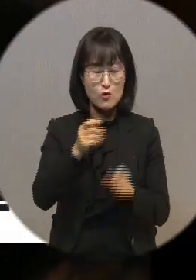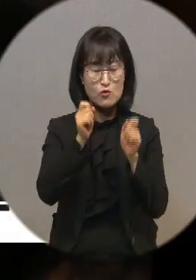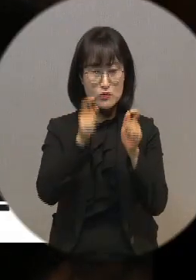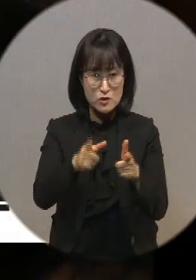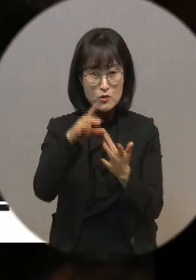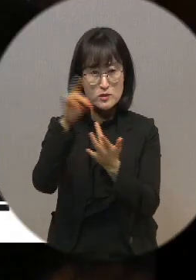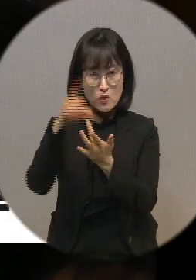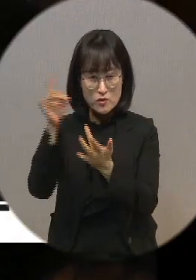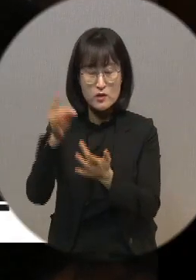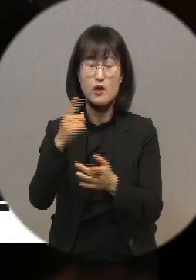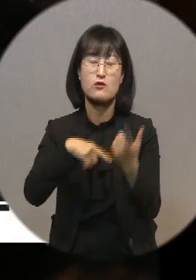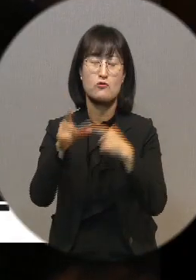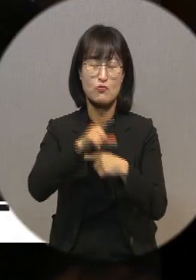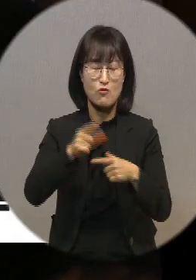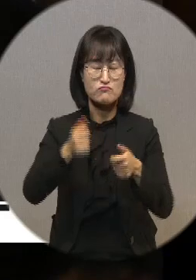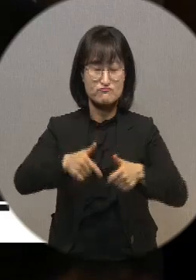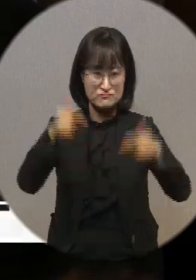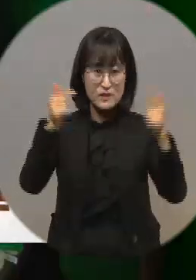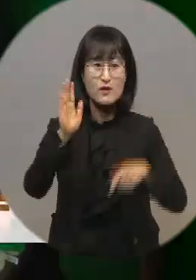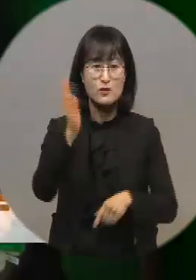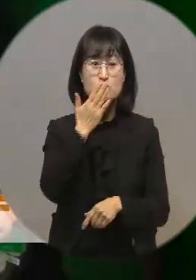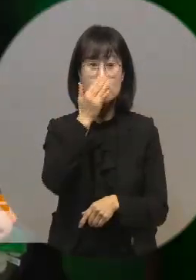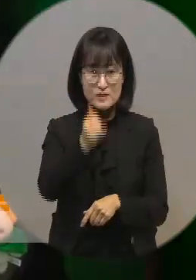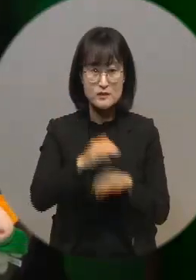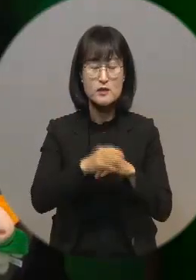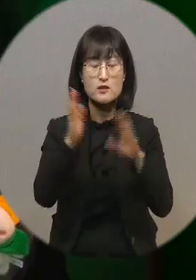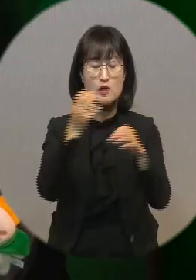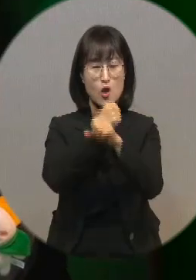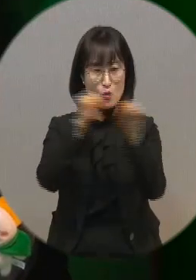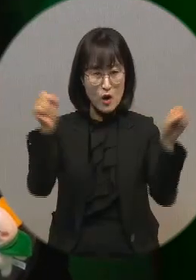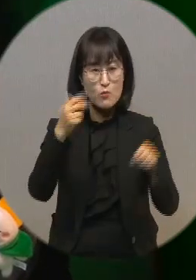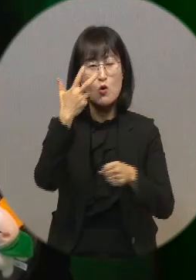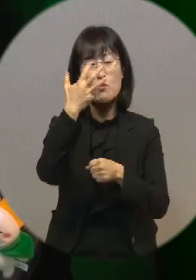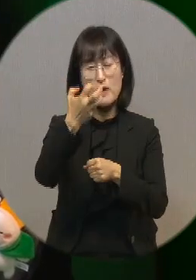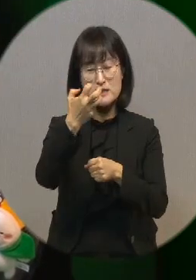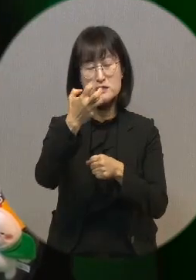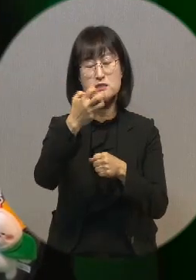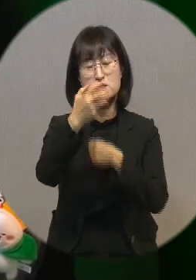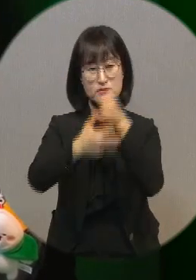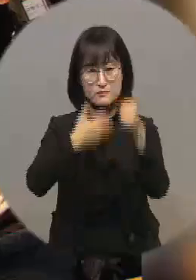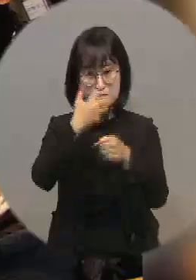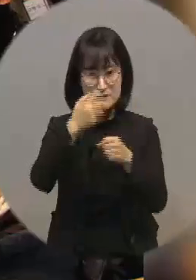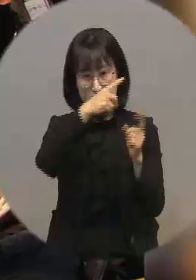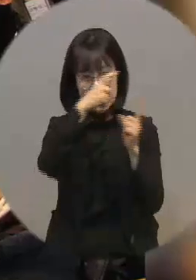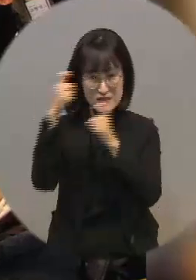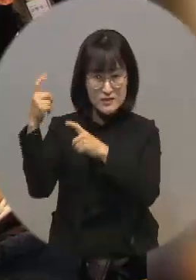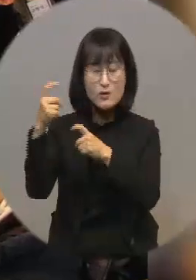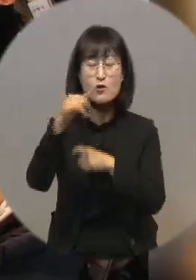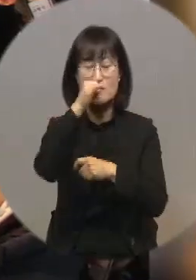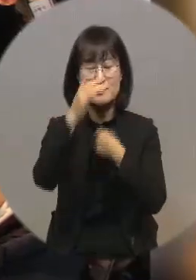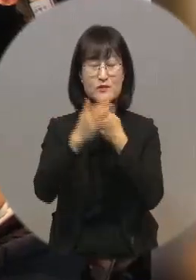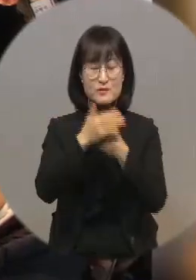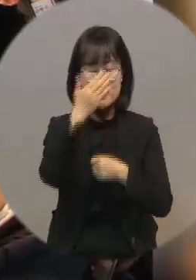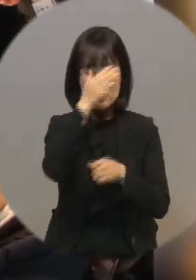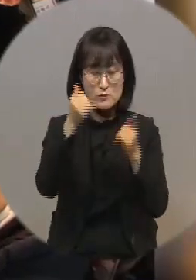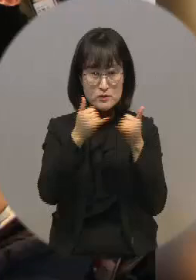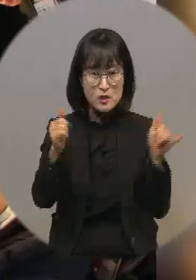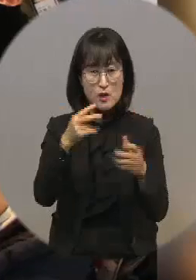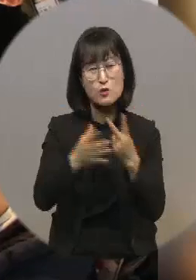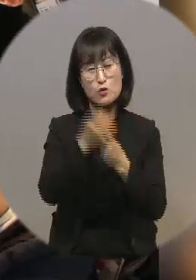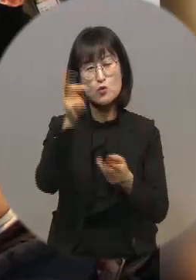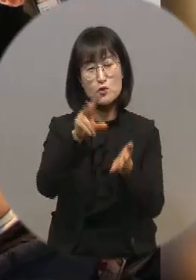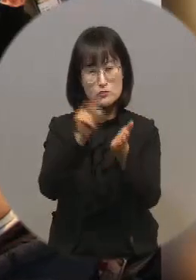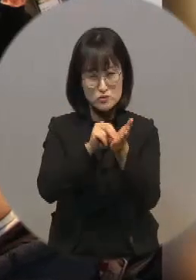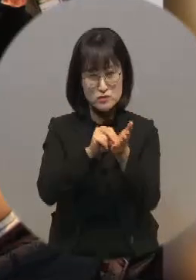선택의 가능성을 키울 것이라며 올해는 광복 80주년을 맞는 의미 깊은 해인 만큼 청년들이 통일 문제에 더 많은